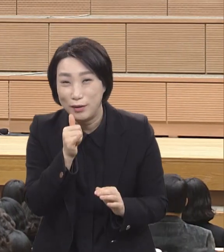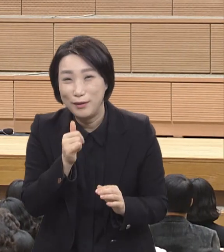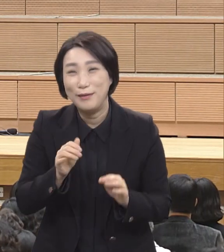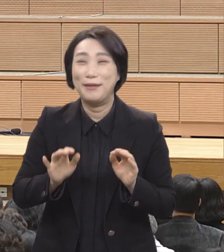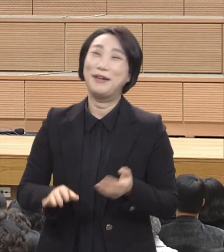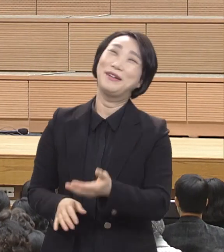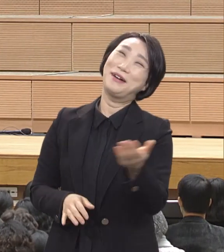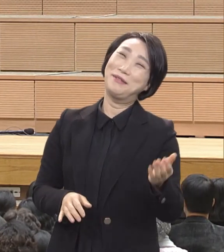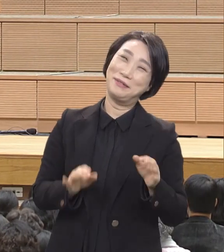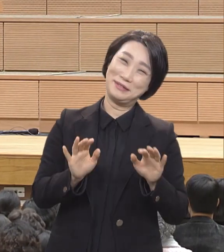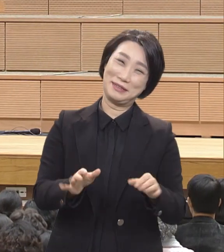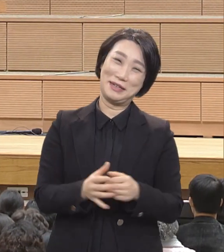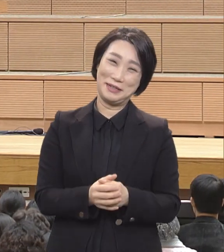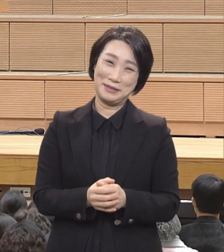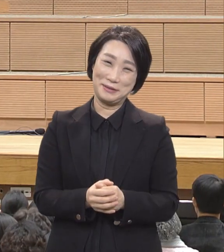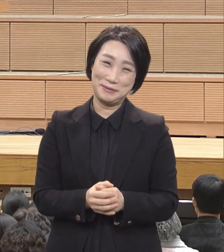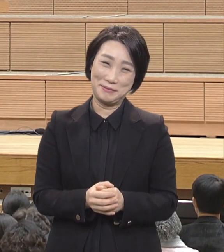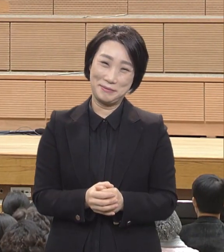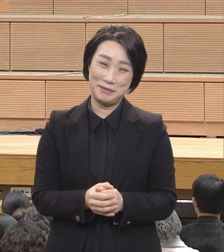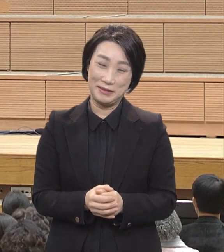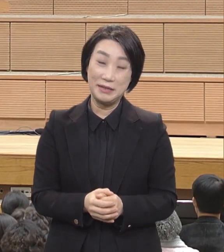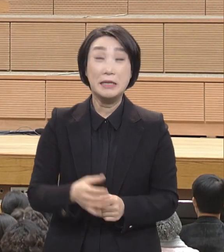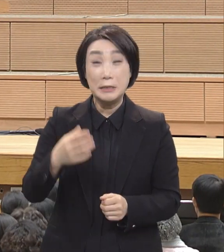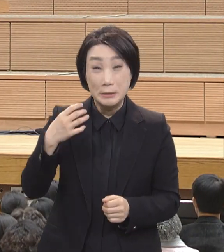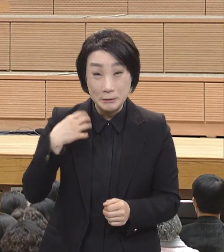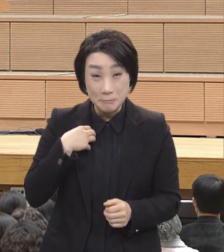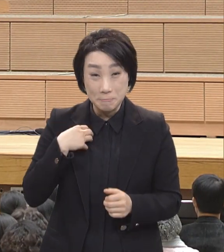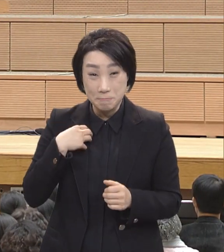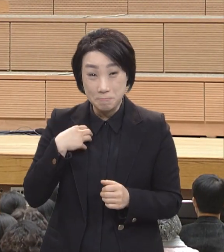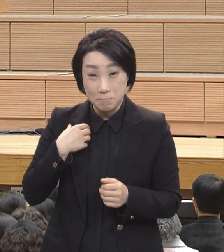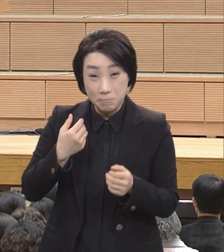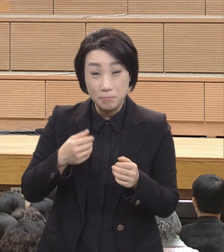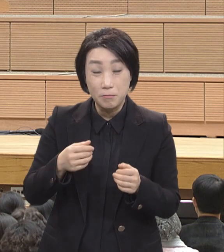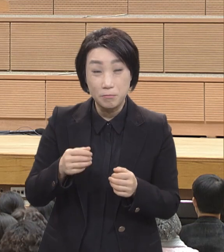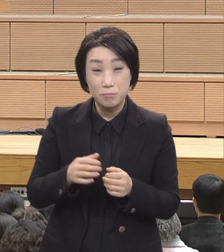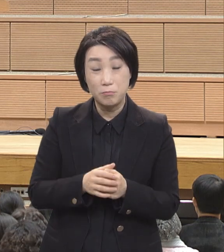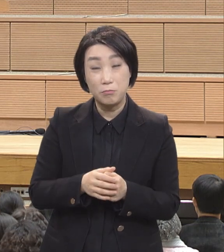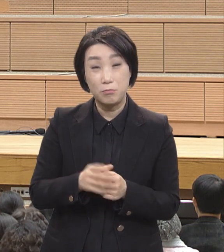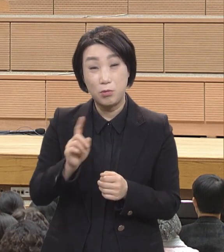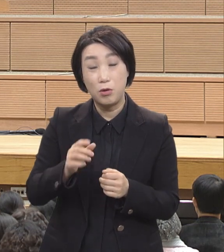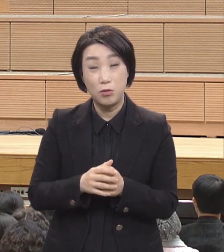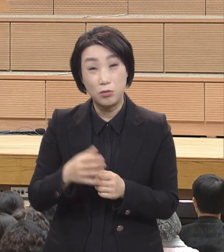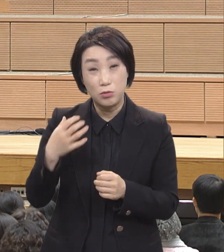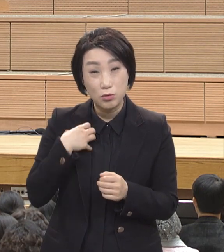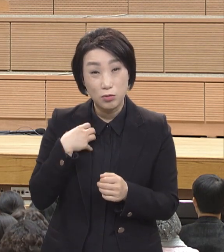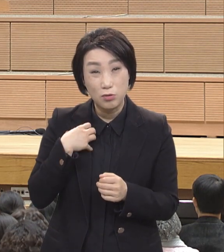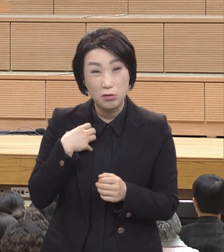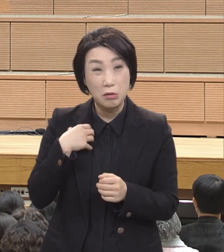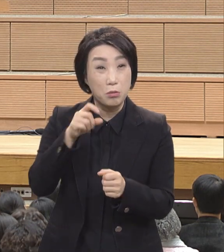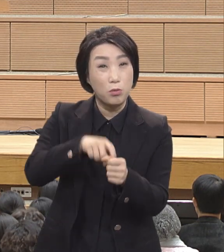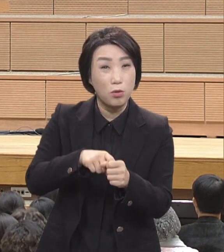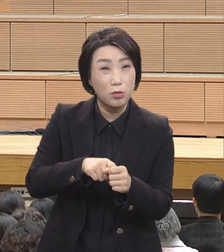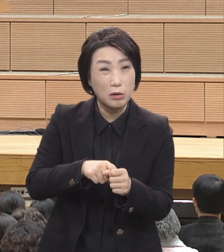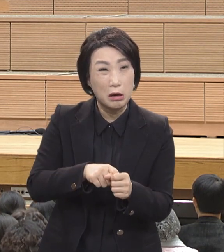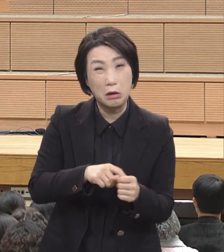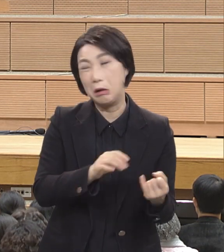여러분 보세요. 의무를 다하기 위해서 하는 것이 아니야. 사랑하기 때문에 하는 거야.